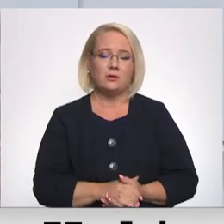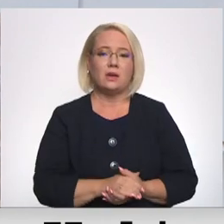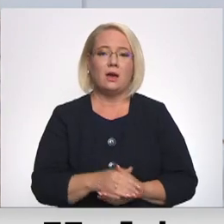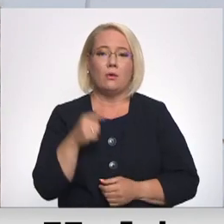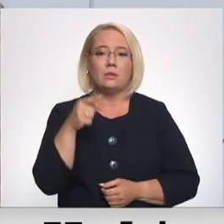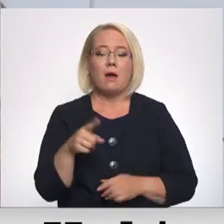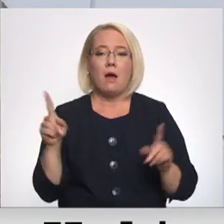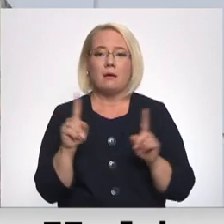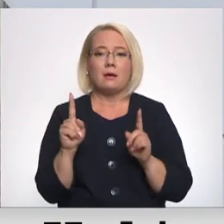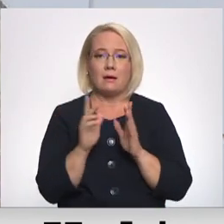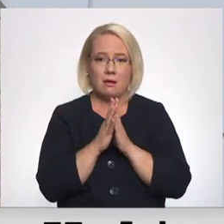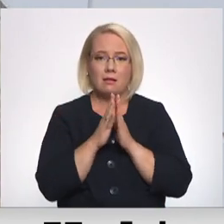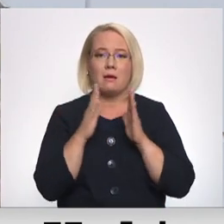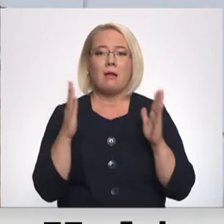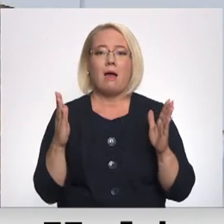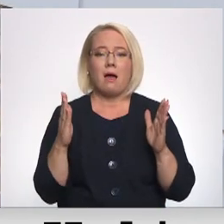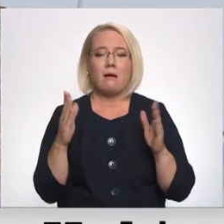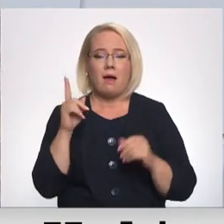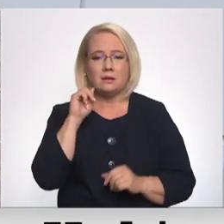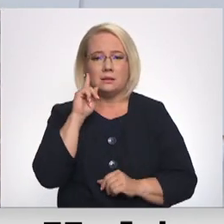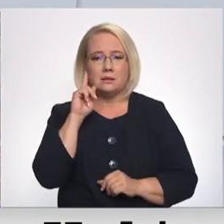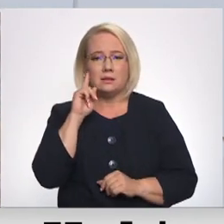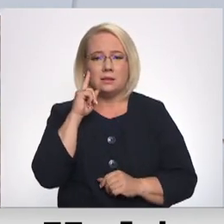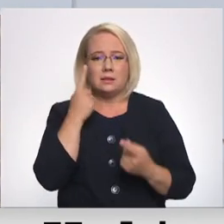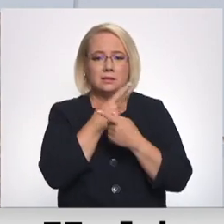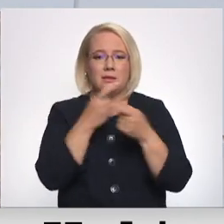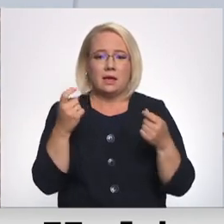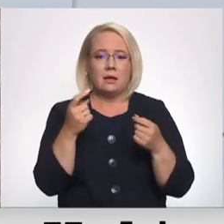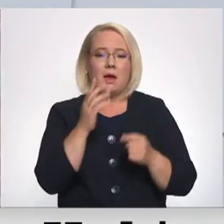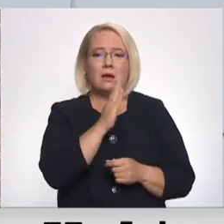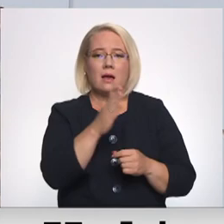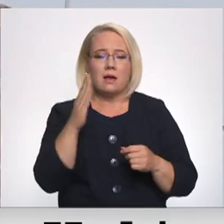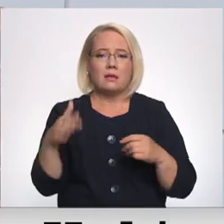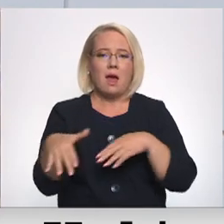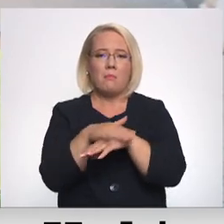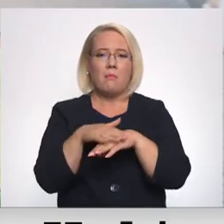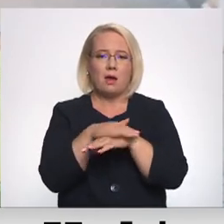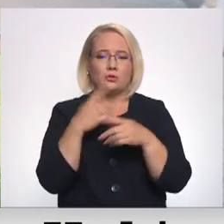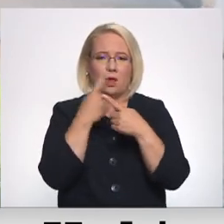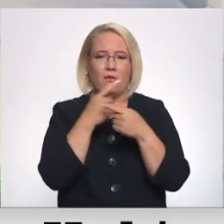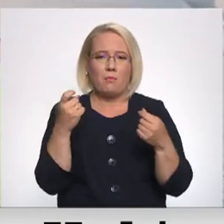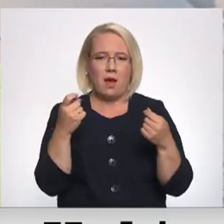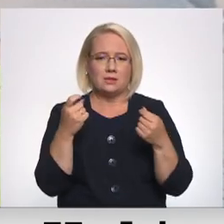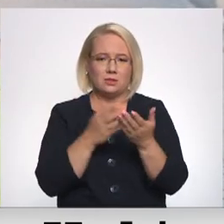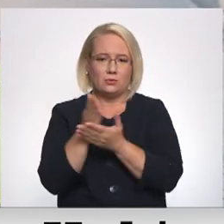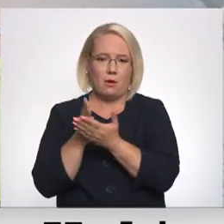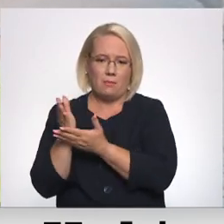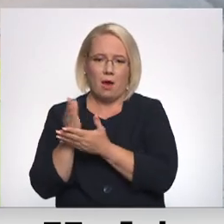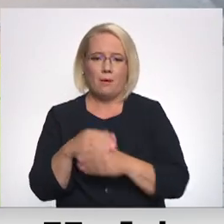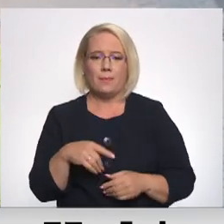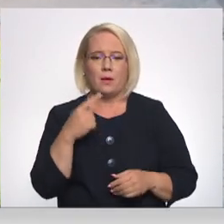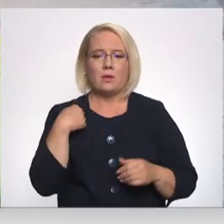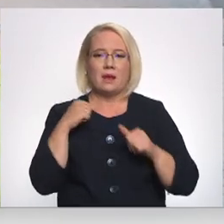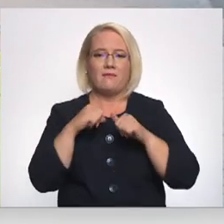Tā ir lielākā ziņa katrā, nu, katrā mās informācijas līdzeklī. Eju uz vēstniecību arī izteikt